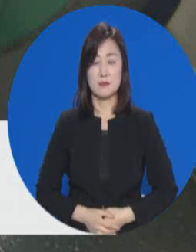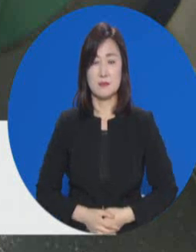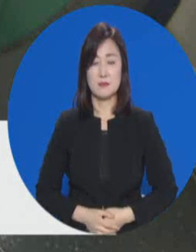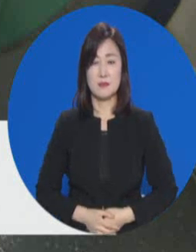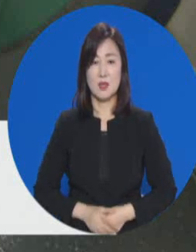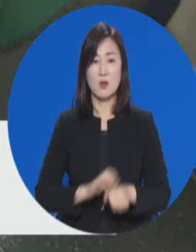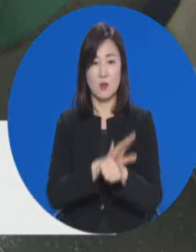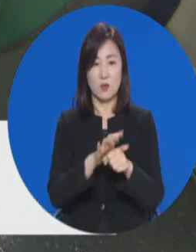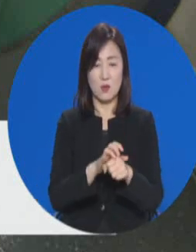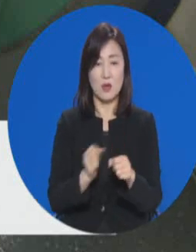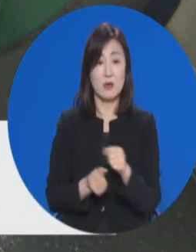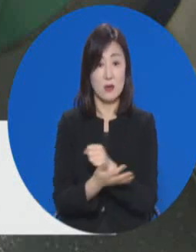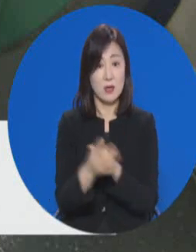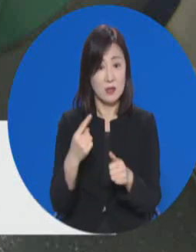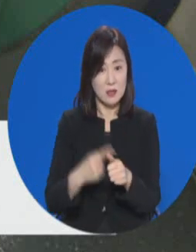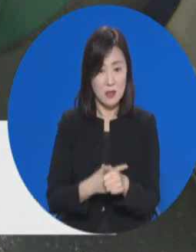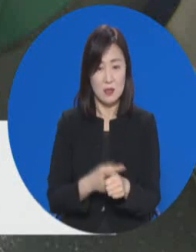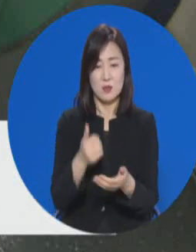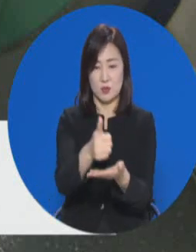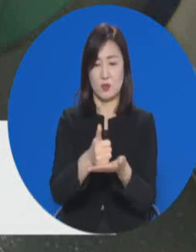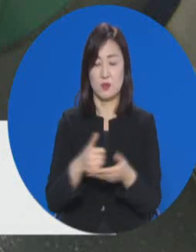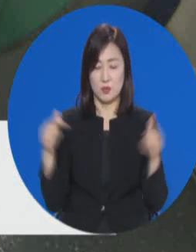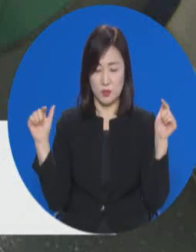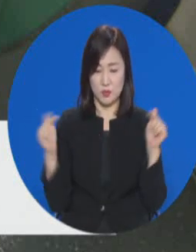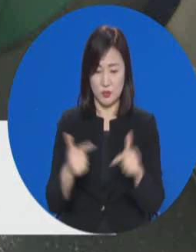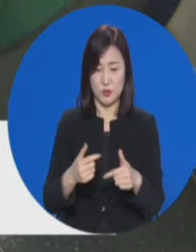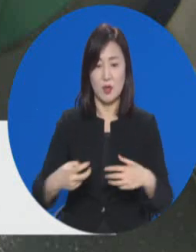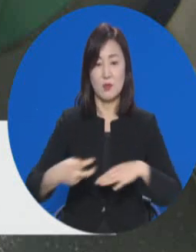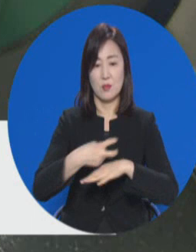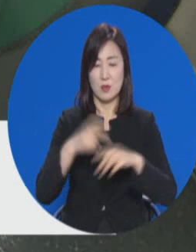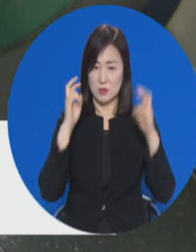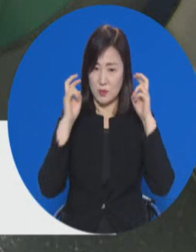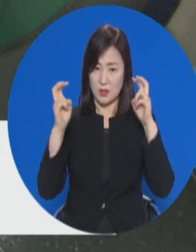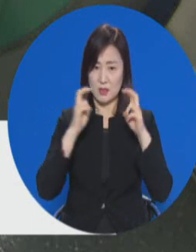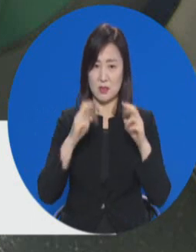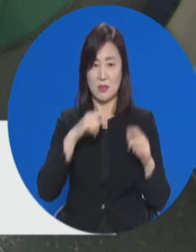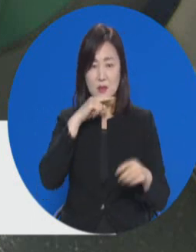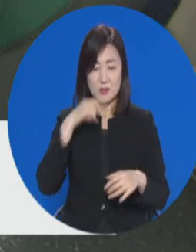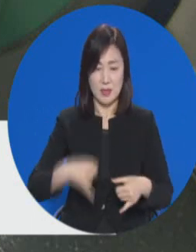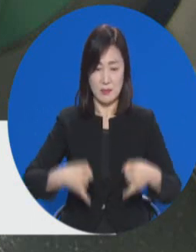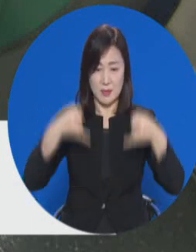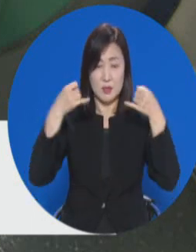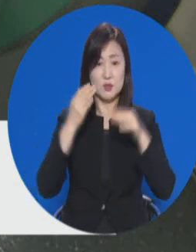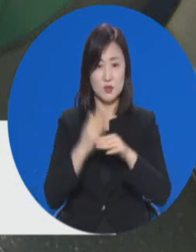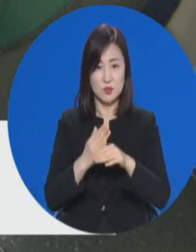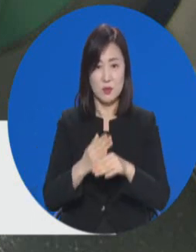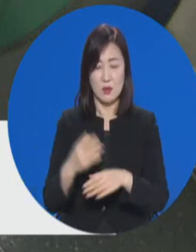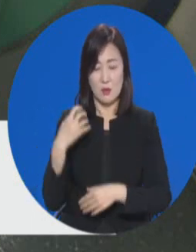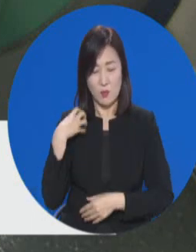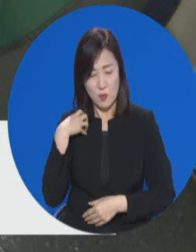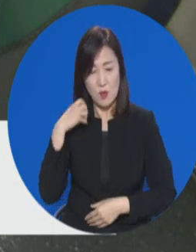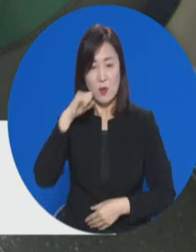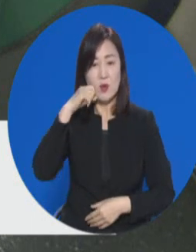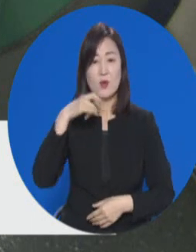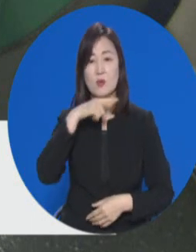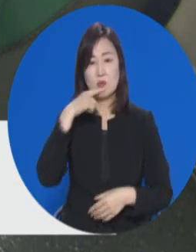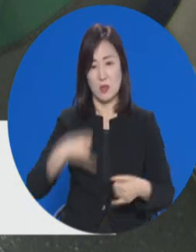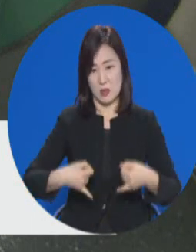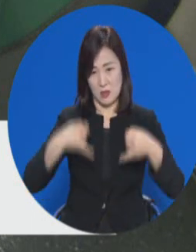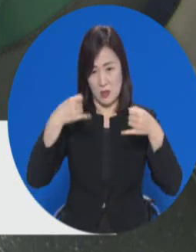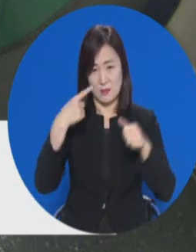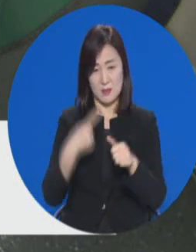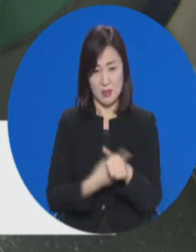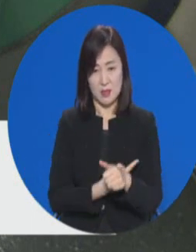네, 코로나19의 여파로 승객이 감소하면서 시내버스 업계가 직격탄을 맞고 있습니다. 감당하기 힘들 만큼 적자가 누적돼